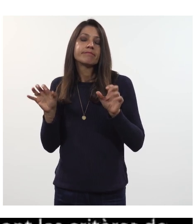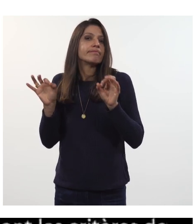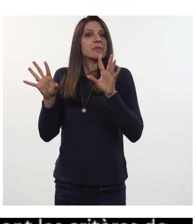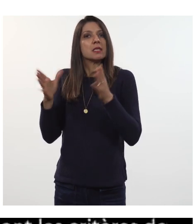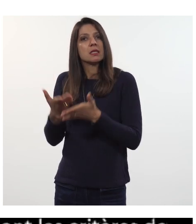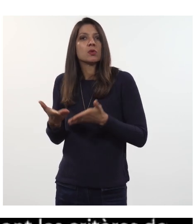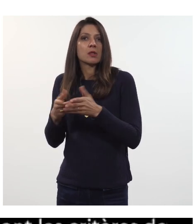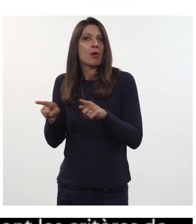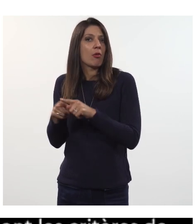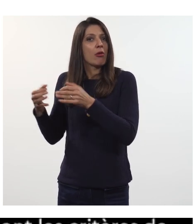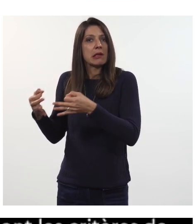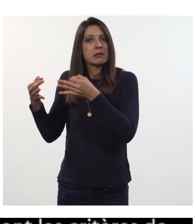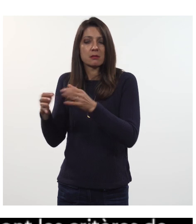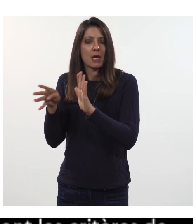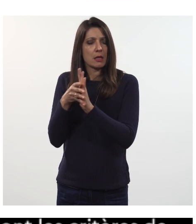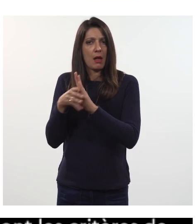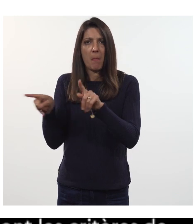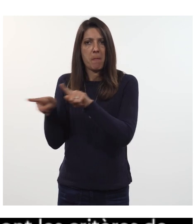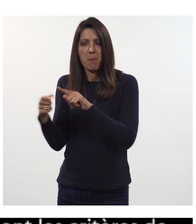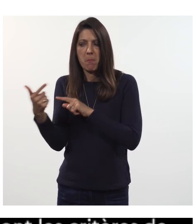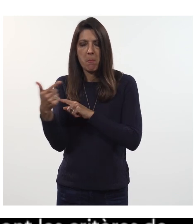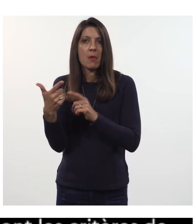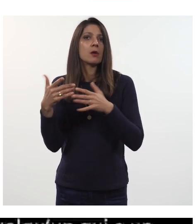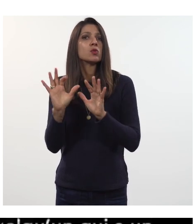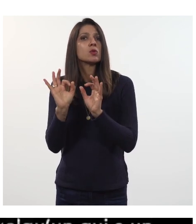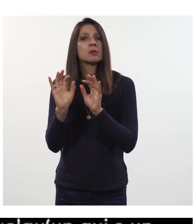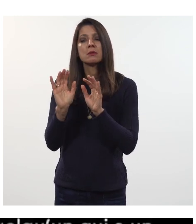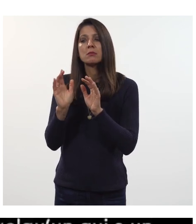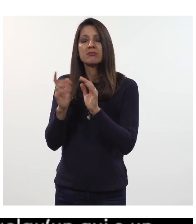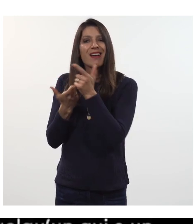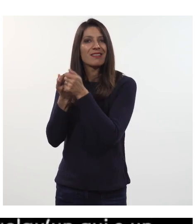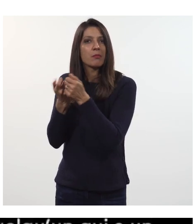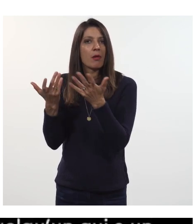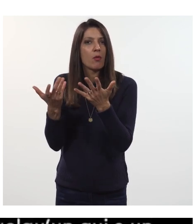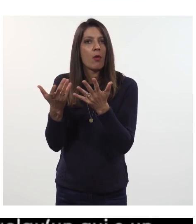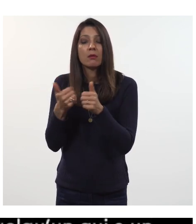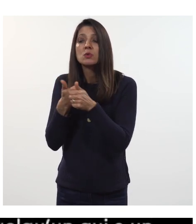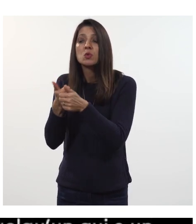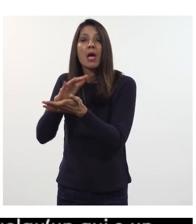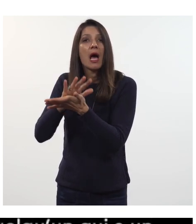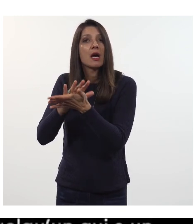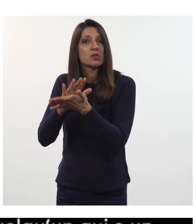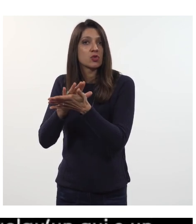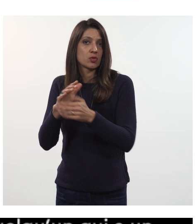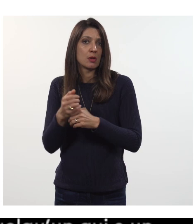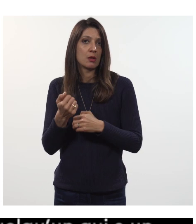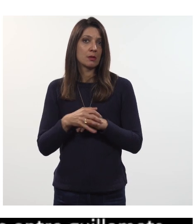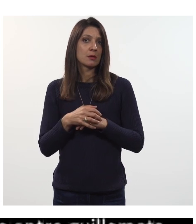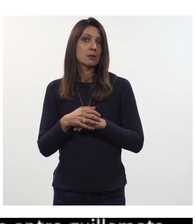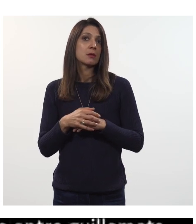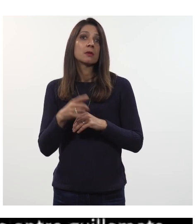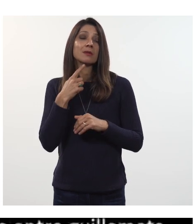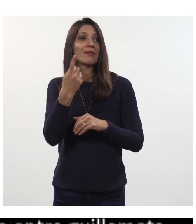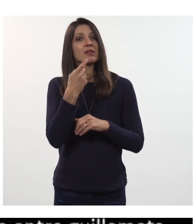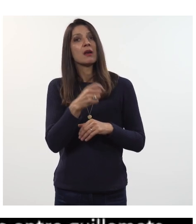Donc, c'est les mêmes critères. Il y a juste des petites différences en fonction de l'âge pour l'IMC. Donc, ça, c'est les critères de la Haute Autorité de Santé,